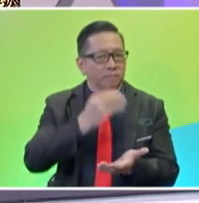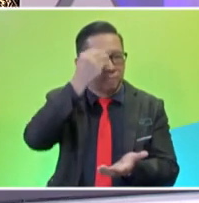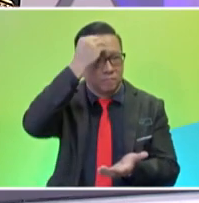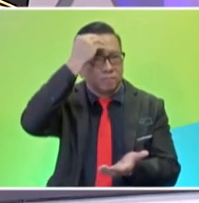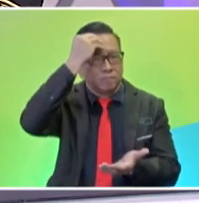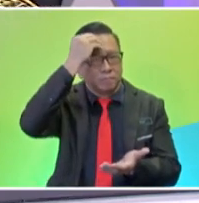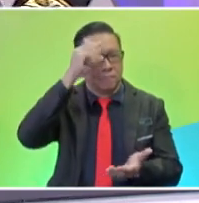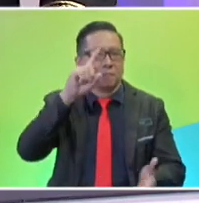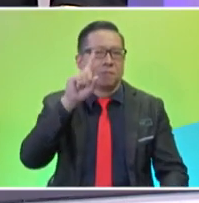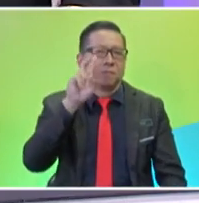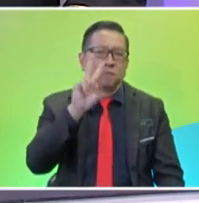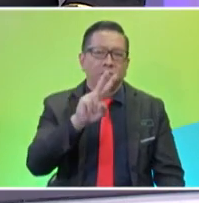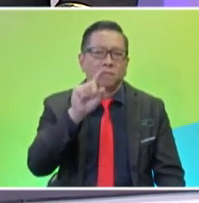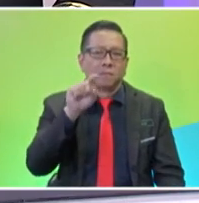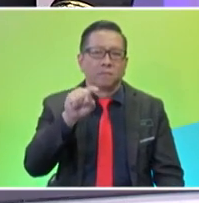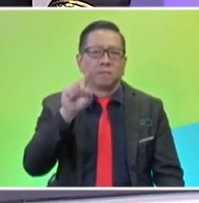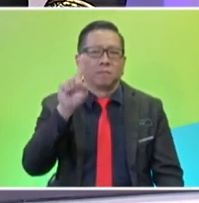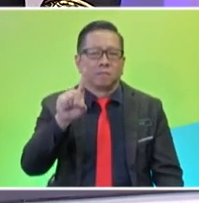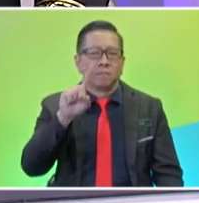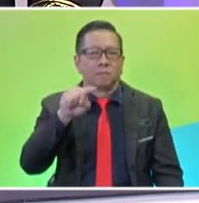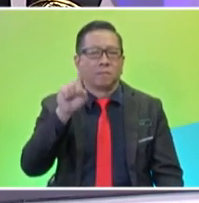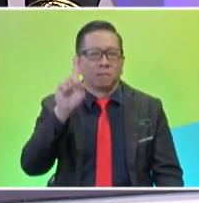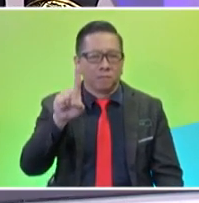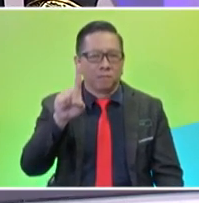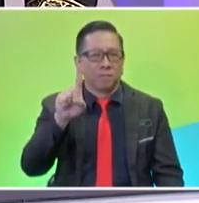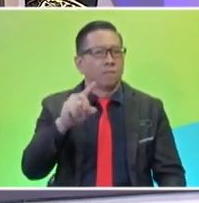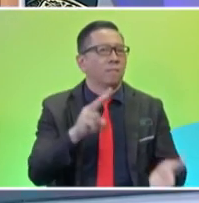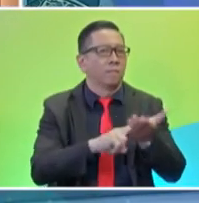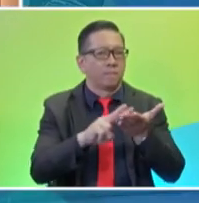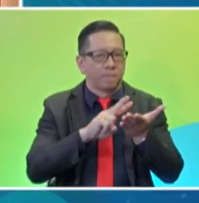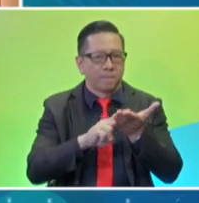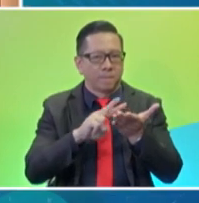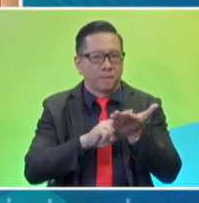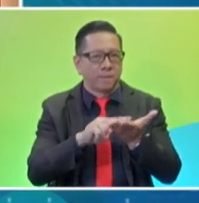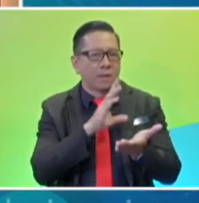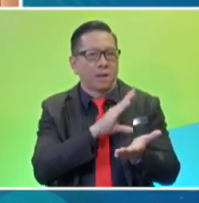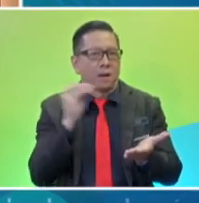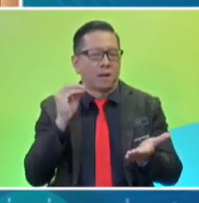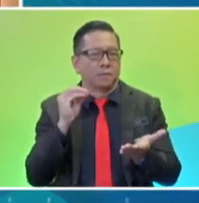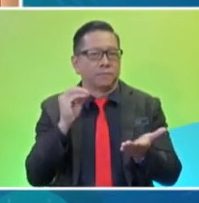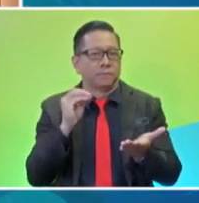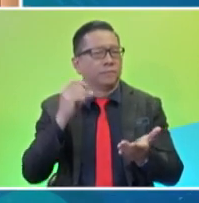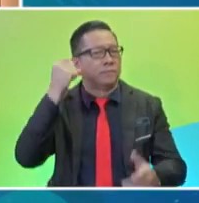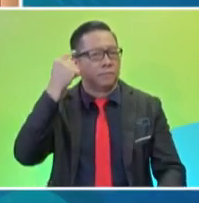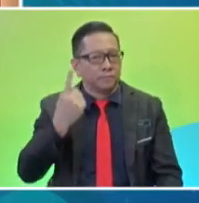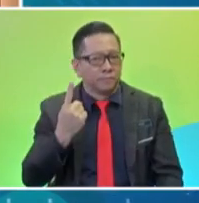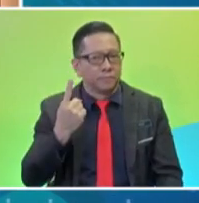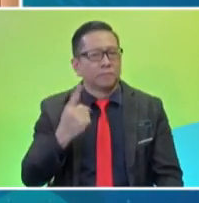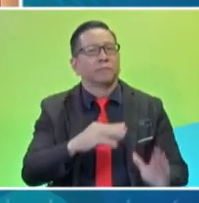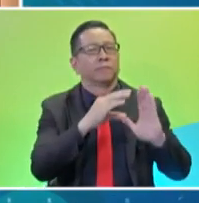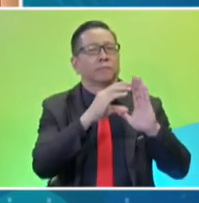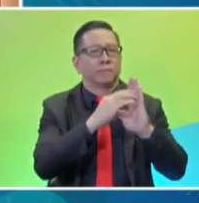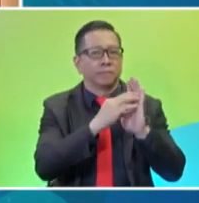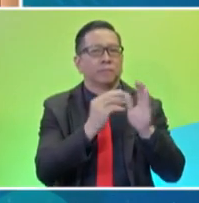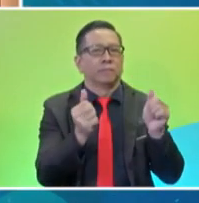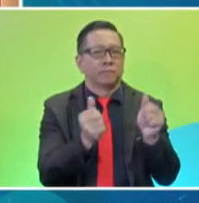dua titik satu titik satu membaca dan memahami petikan